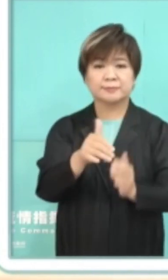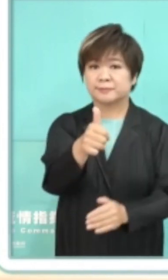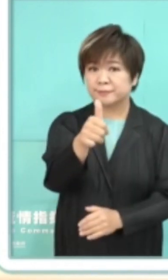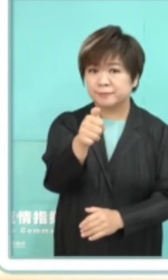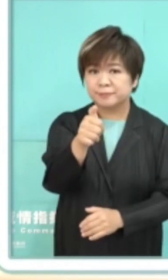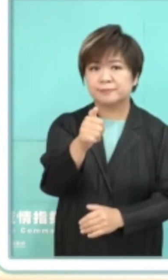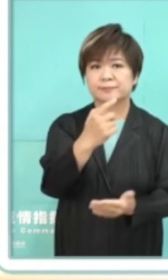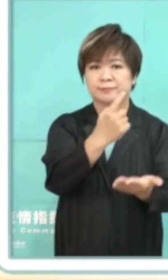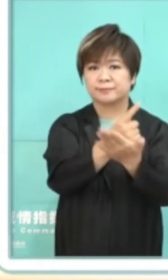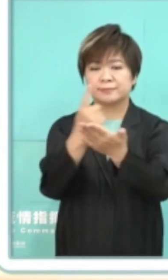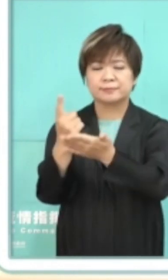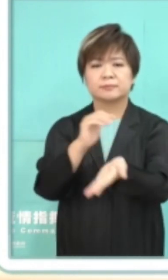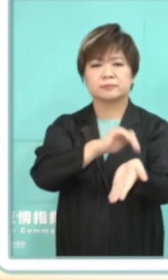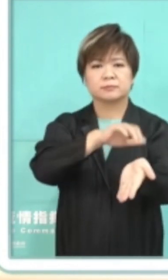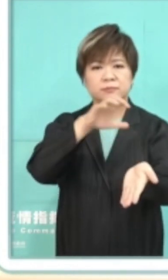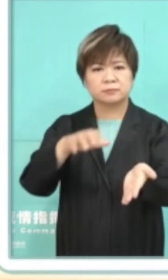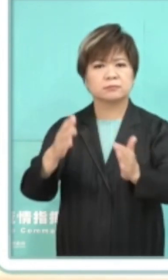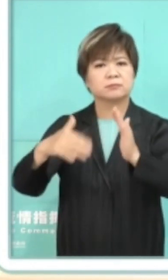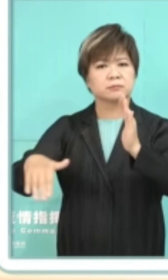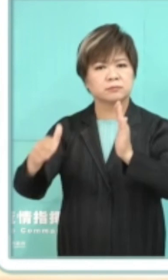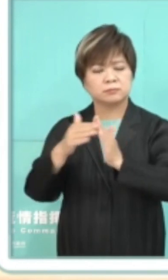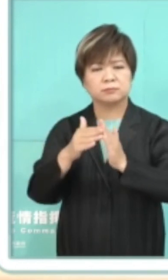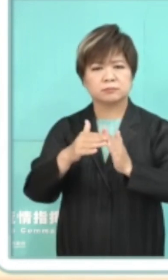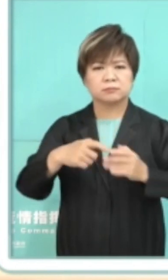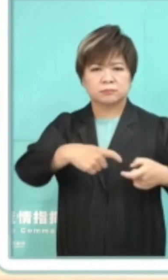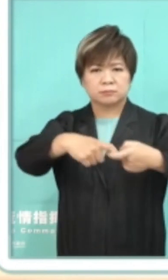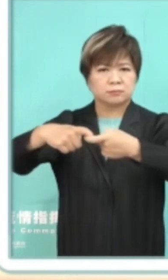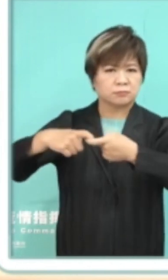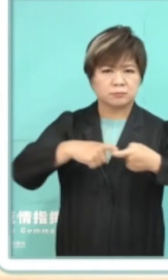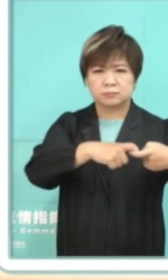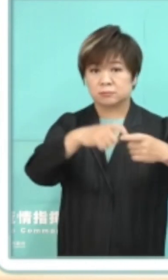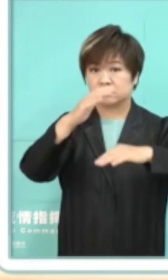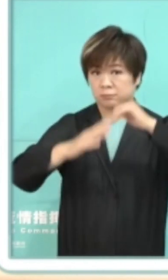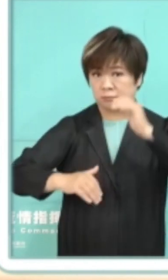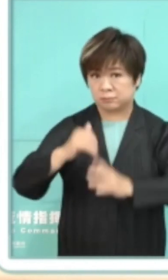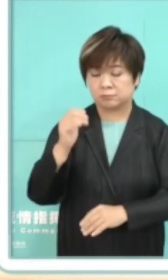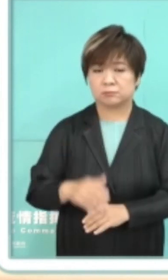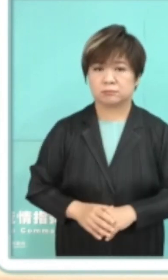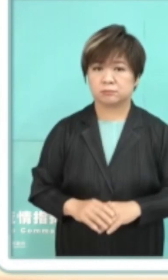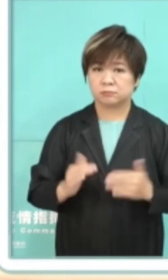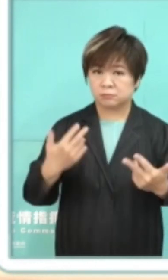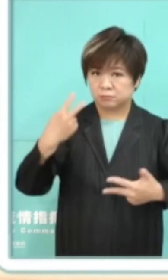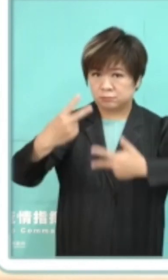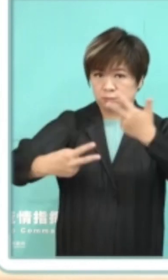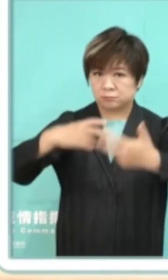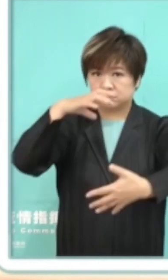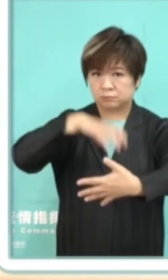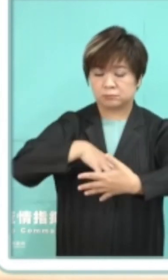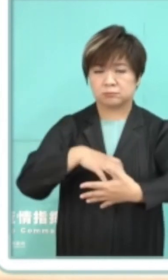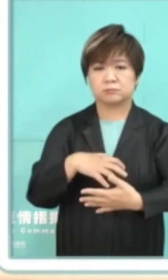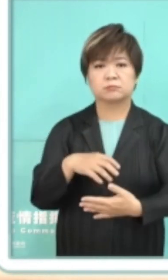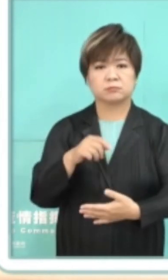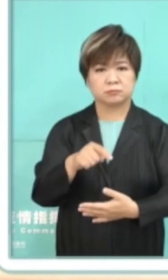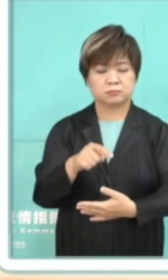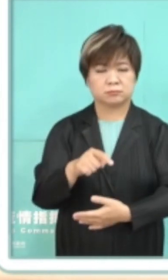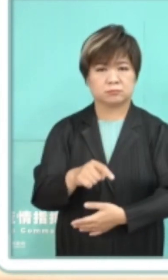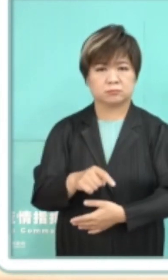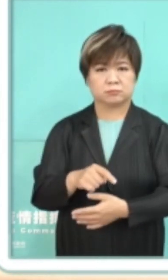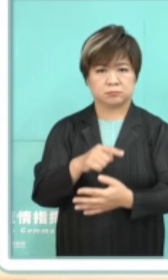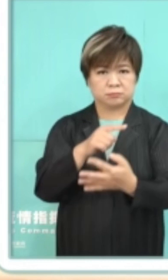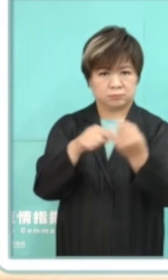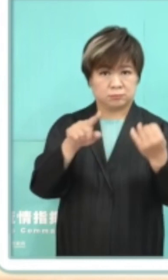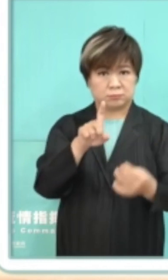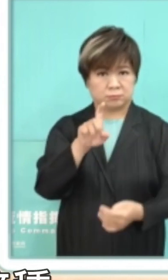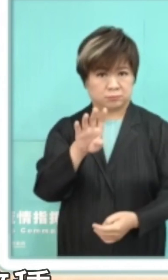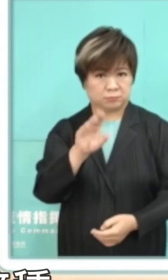况。那非常感谢所有的医疗院所跟学校通力合作，我们在两周内，那么如期